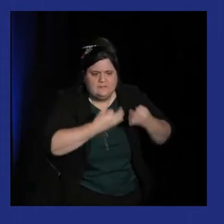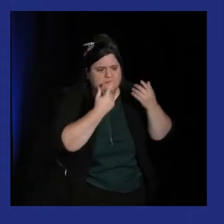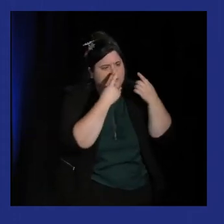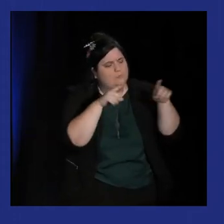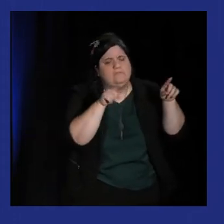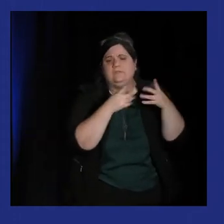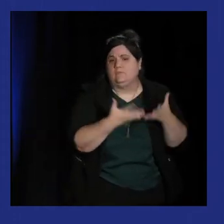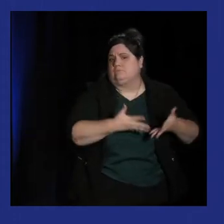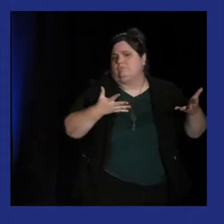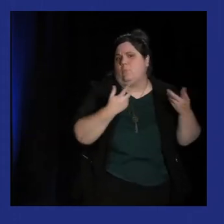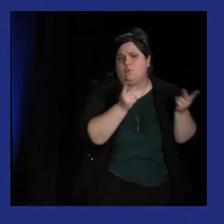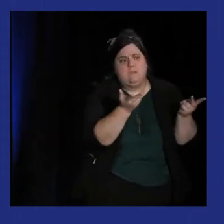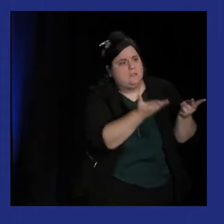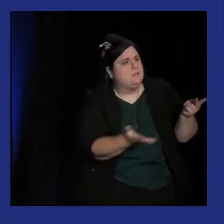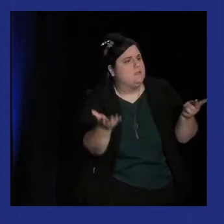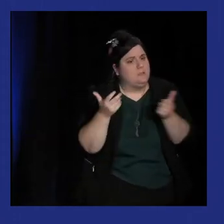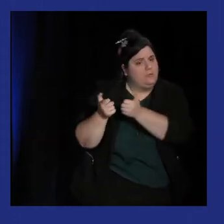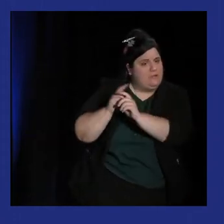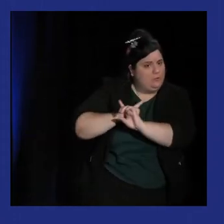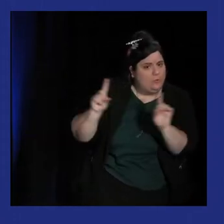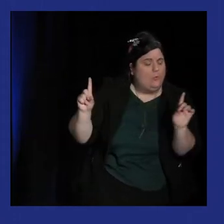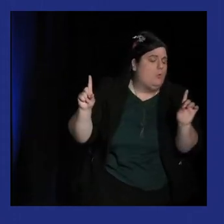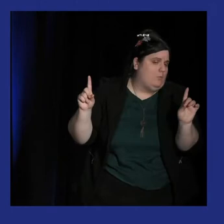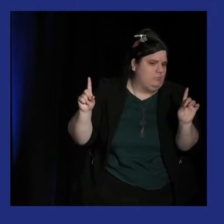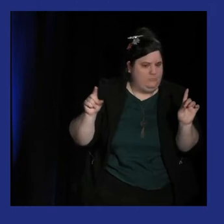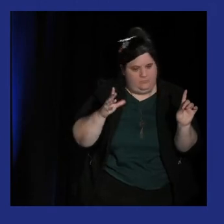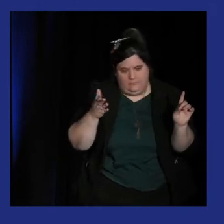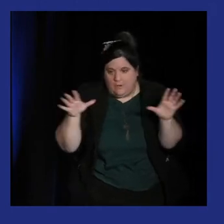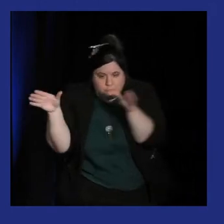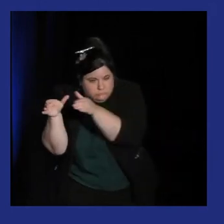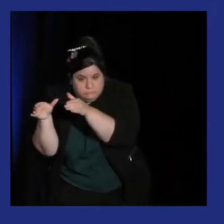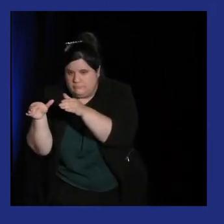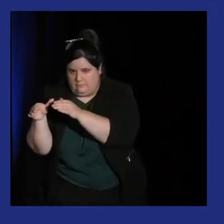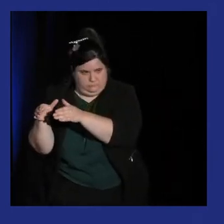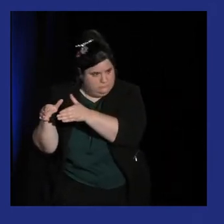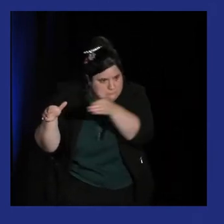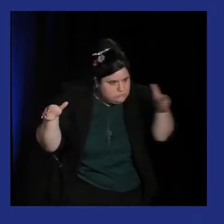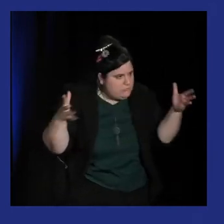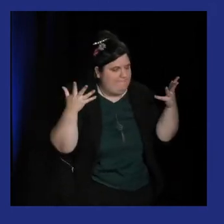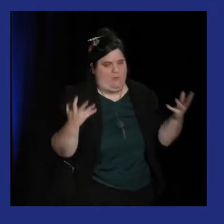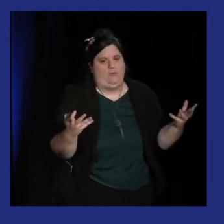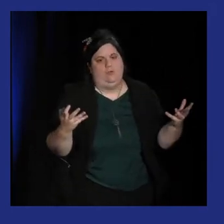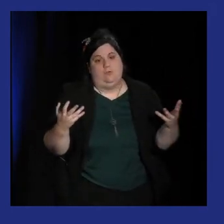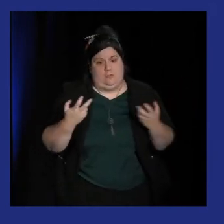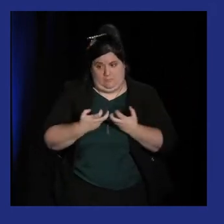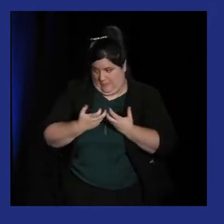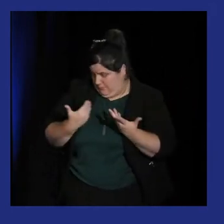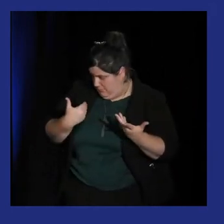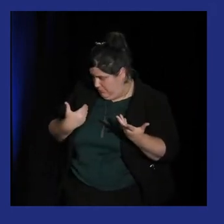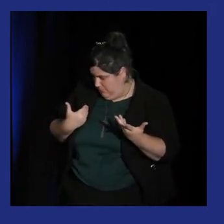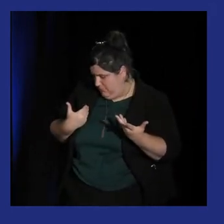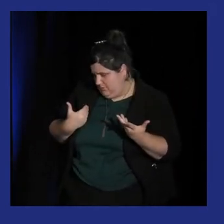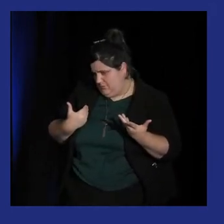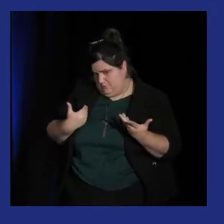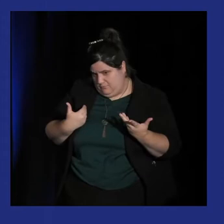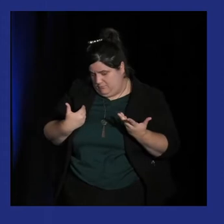dite grand public mainstream donc des artistes qui ne viennent pas du de l'univers du jeu vidéo mais de le ramener comme on a fait avec des membres du houteng sur Shredder